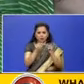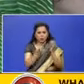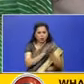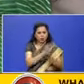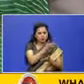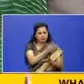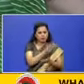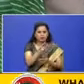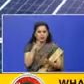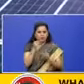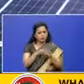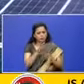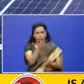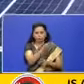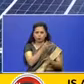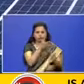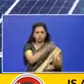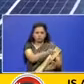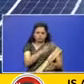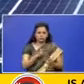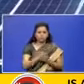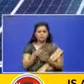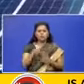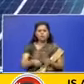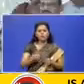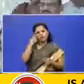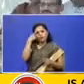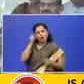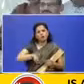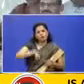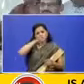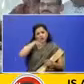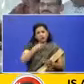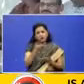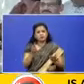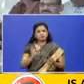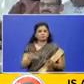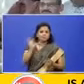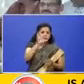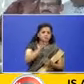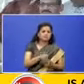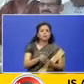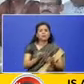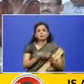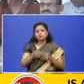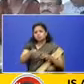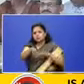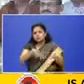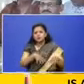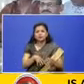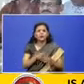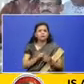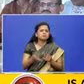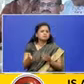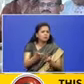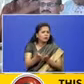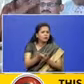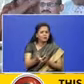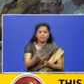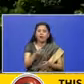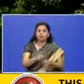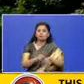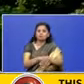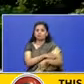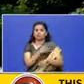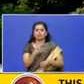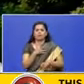ने जो बताया है वो पूरे देश के लिए, गांवों शहरों के लिए एक प्रेरणा है। मोढेरा